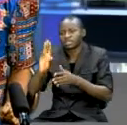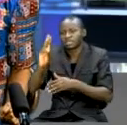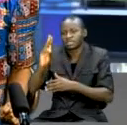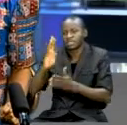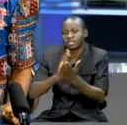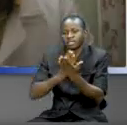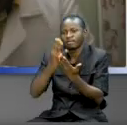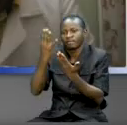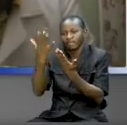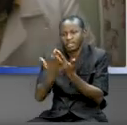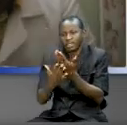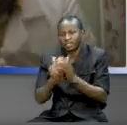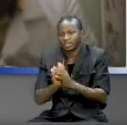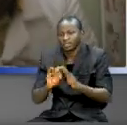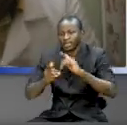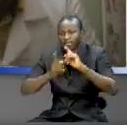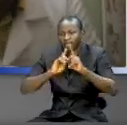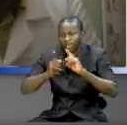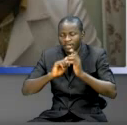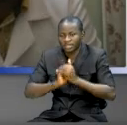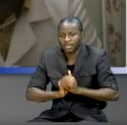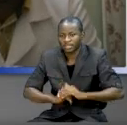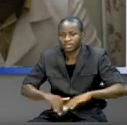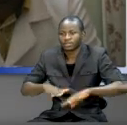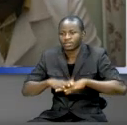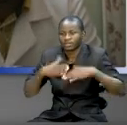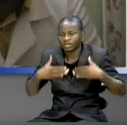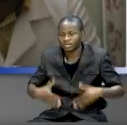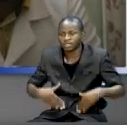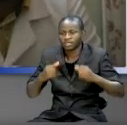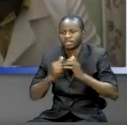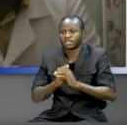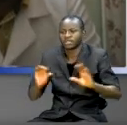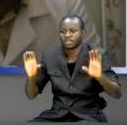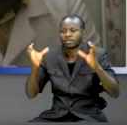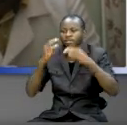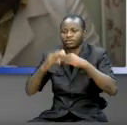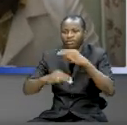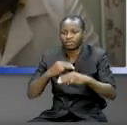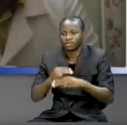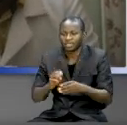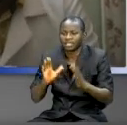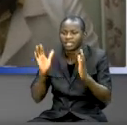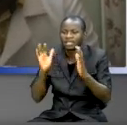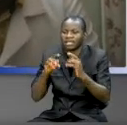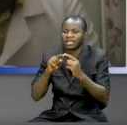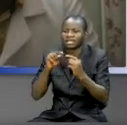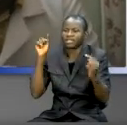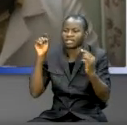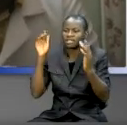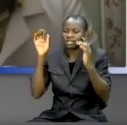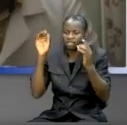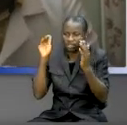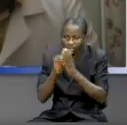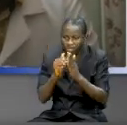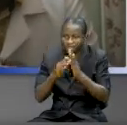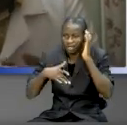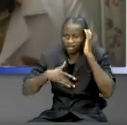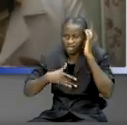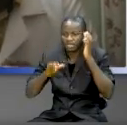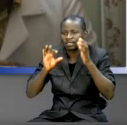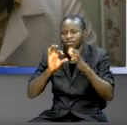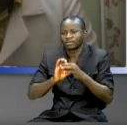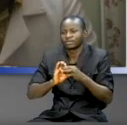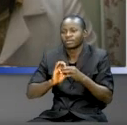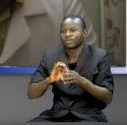2014, eh bien, nous avons d'abord parlé santé avec la célébration de la journée mondiale de lutte contre l'asthme et autres